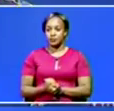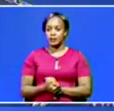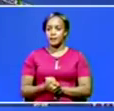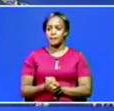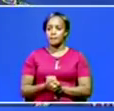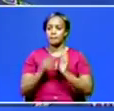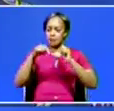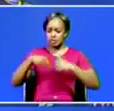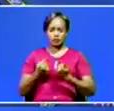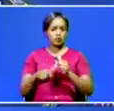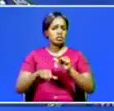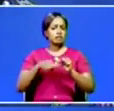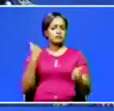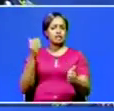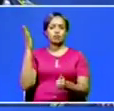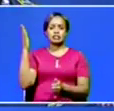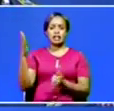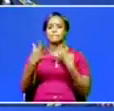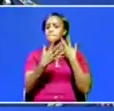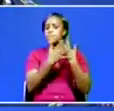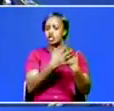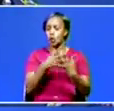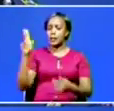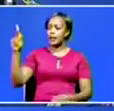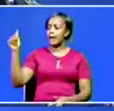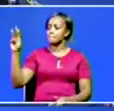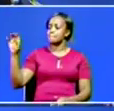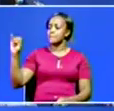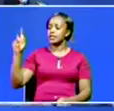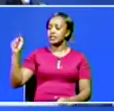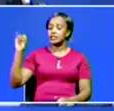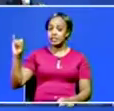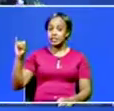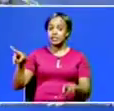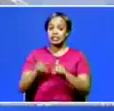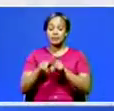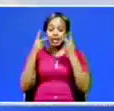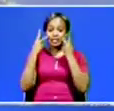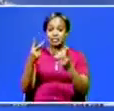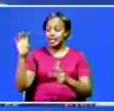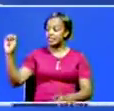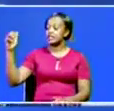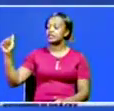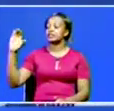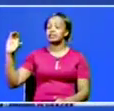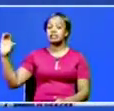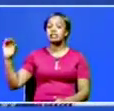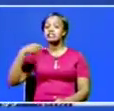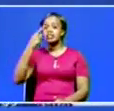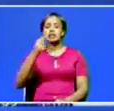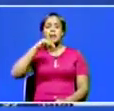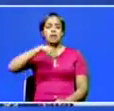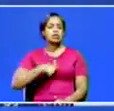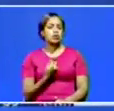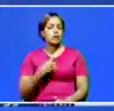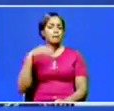itakuwa lilikuwa kamiti. Na nimeona kwa ile affidavit ya EACC. Wanasema huyu ni mhalifu. Lakini nini ilifanyika?